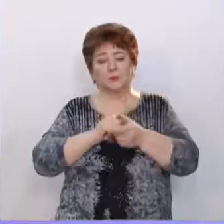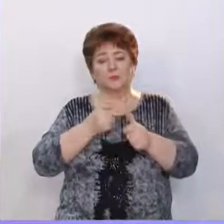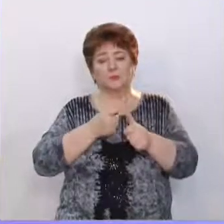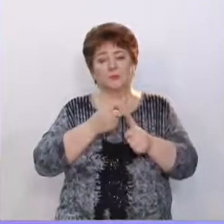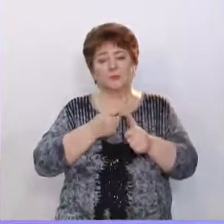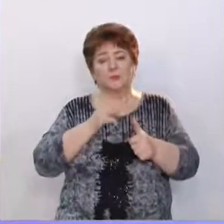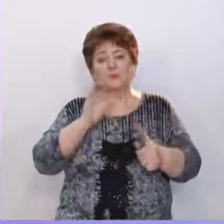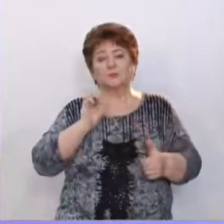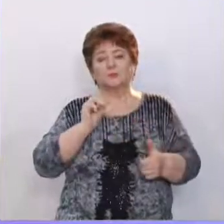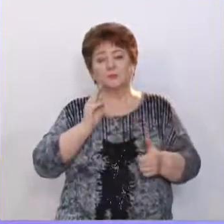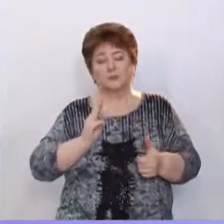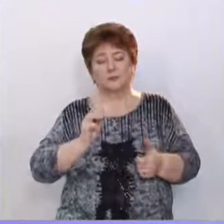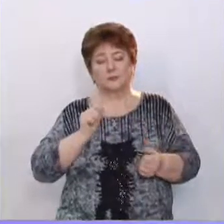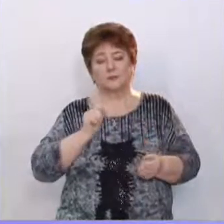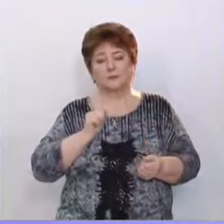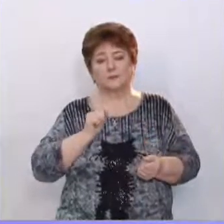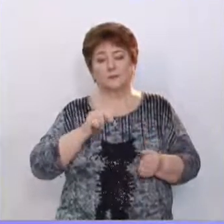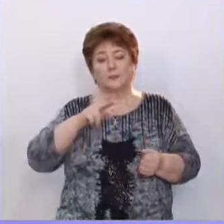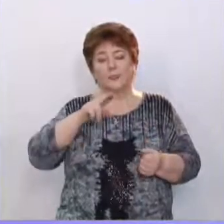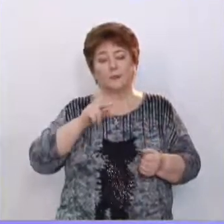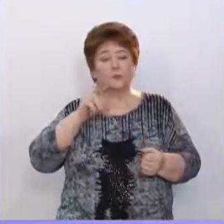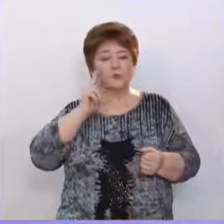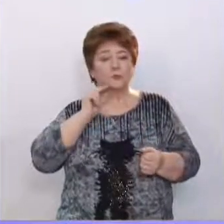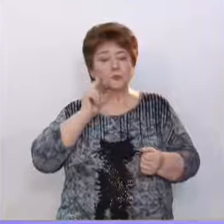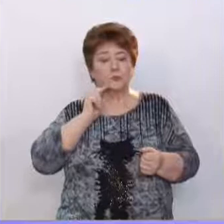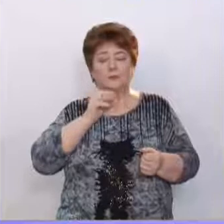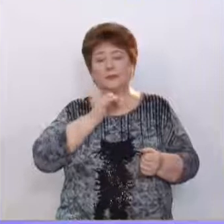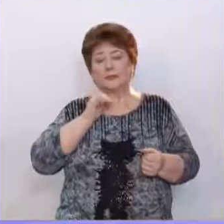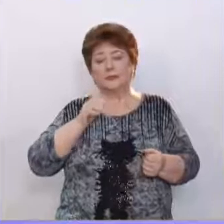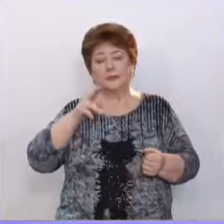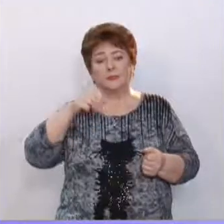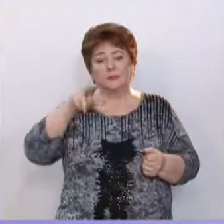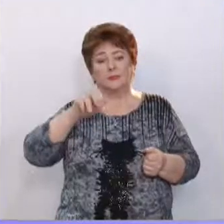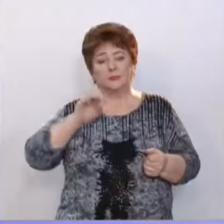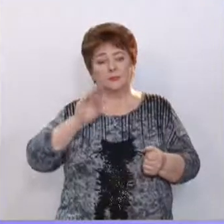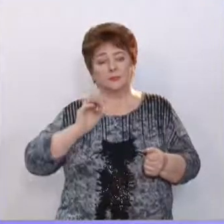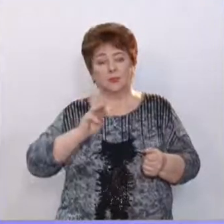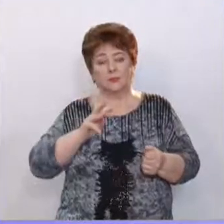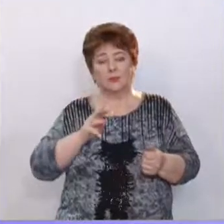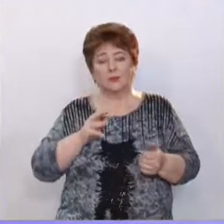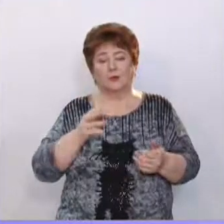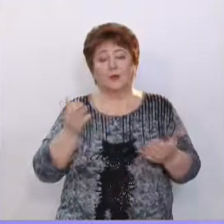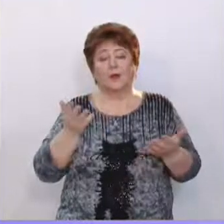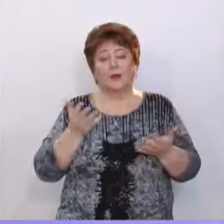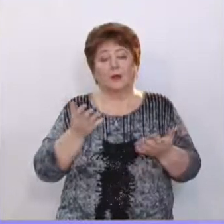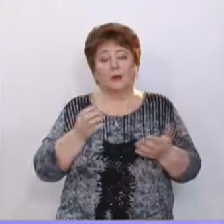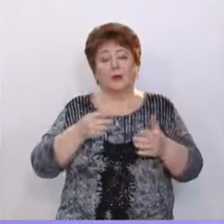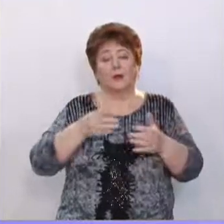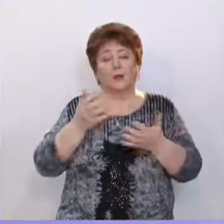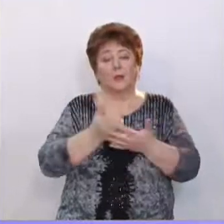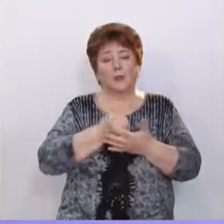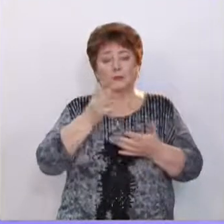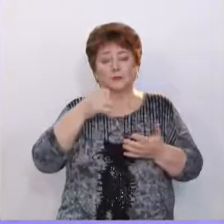имена существительные? По числам и падежам. Как определить